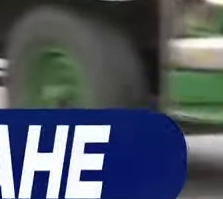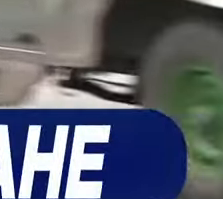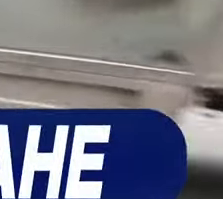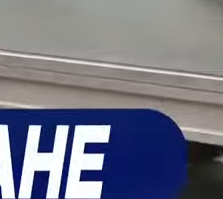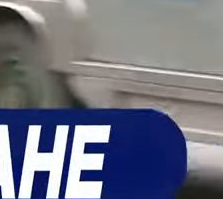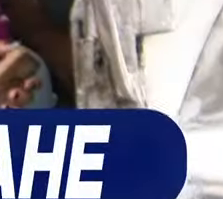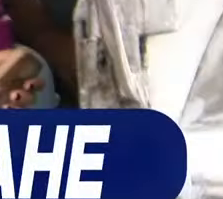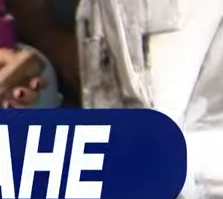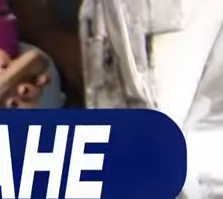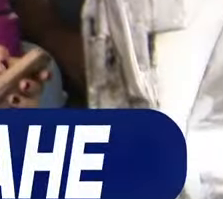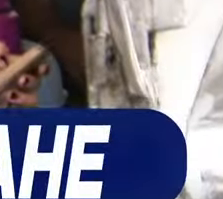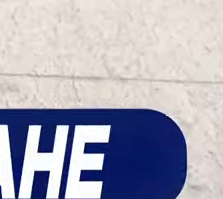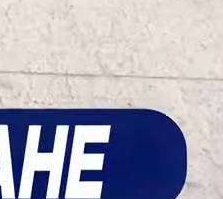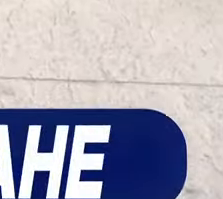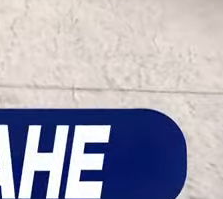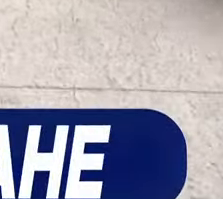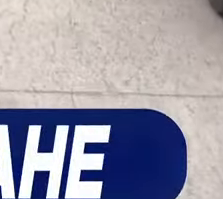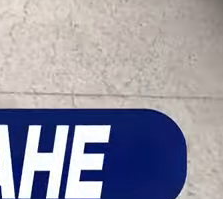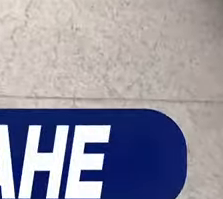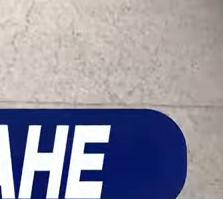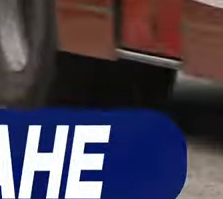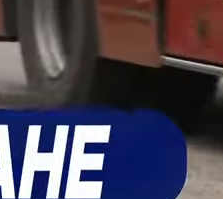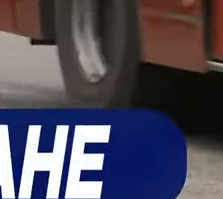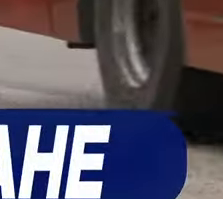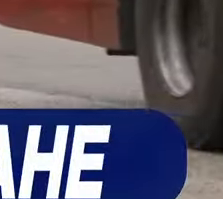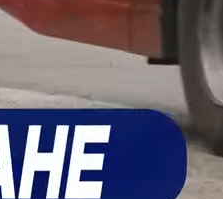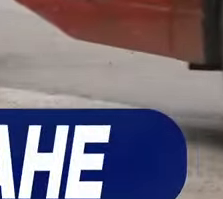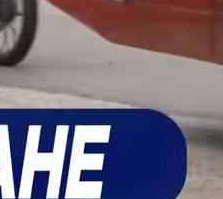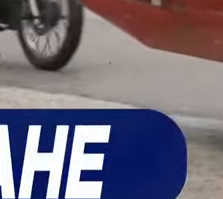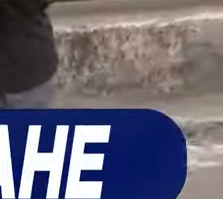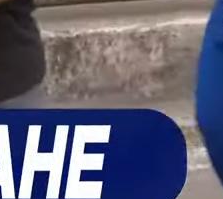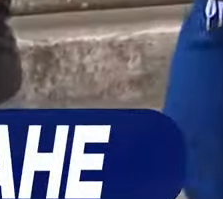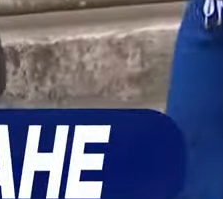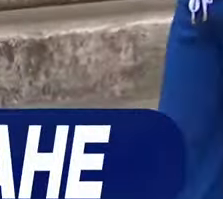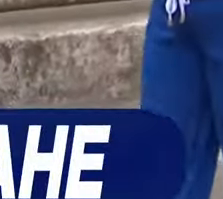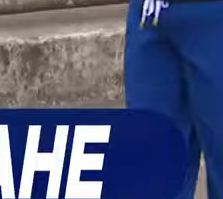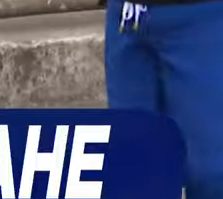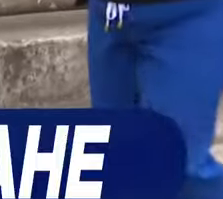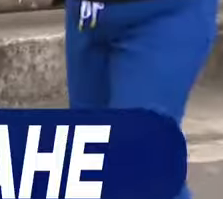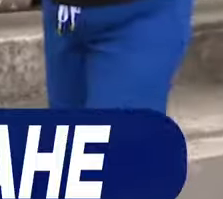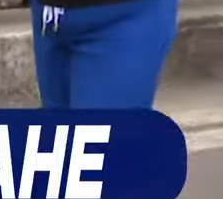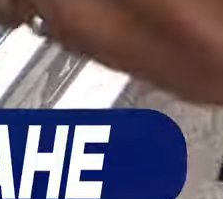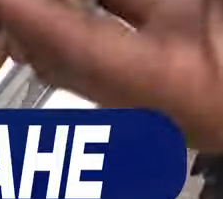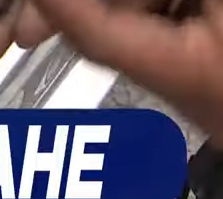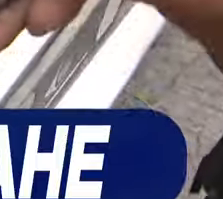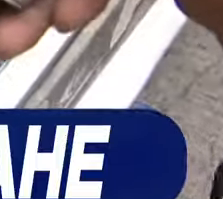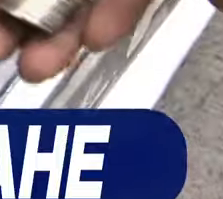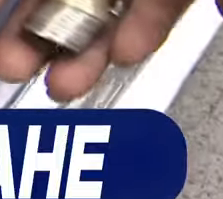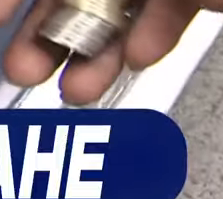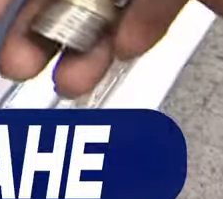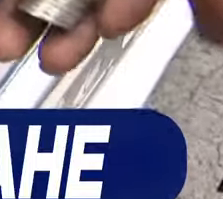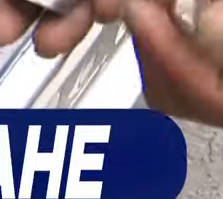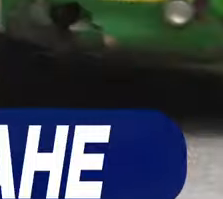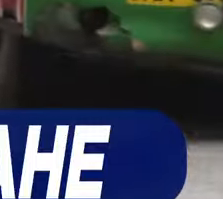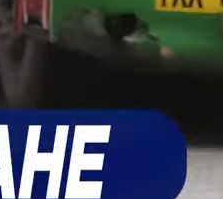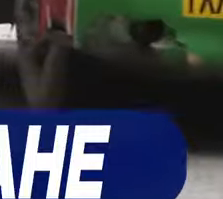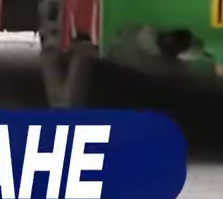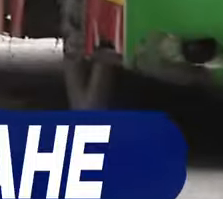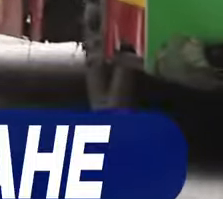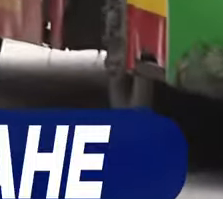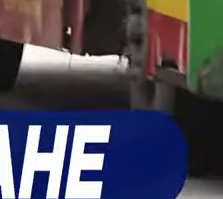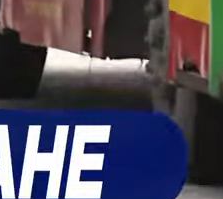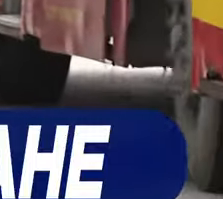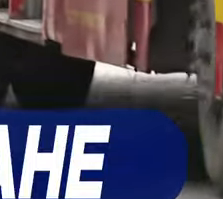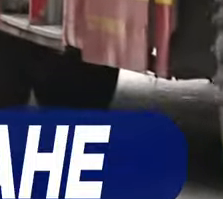Pagbibigay diskwento sa pasahe sa jeep, hinahanda na ng LTFRB. Mula 12 pesos, target itong may baba